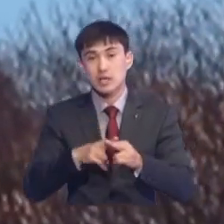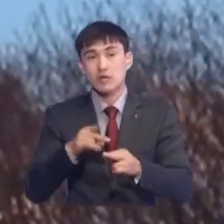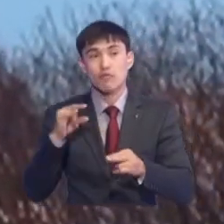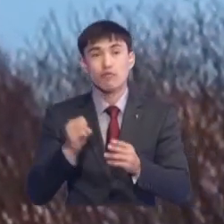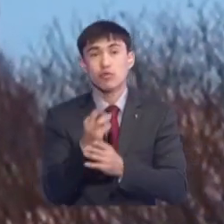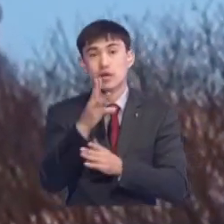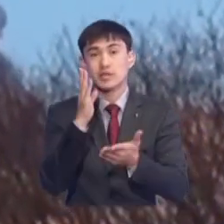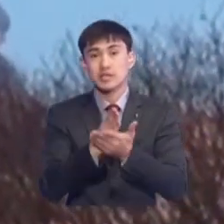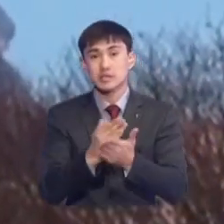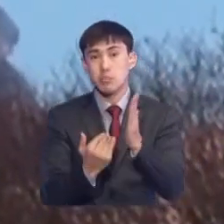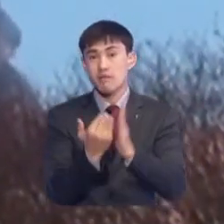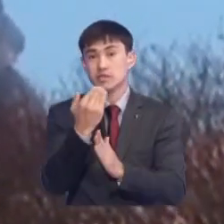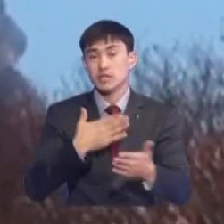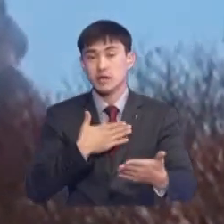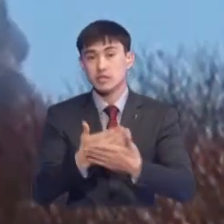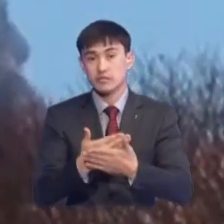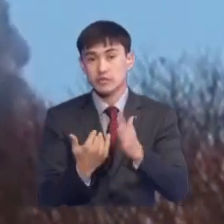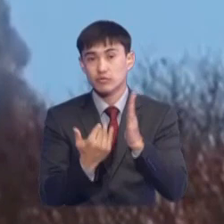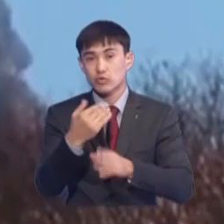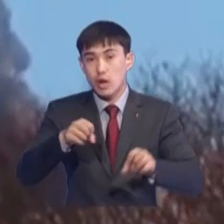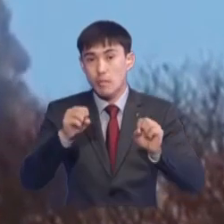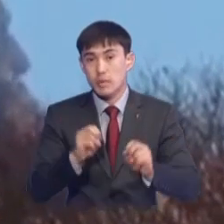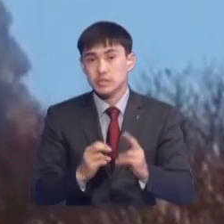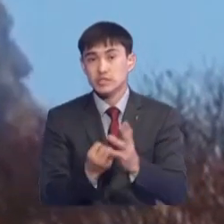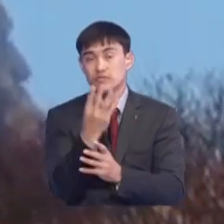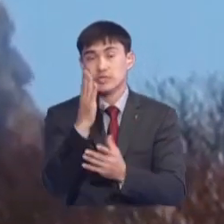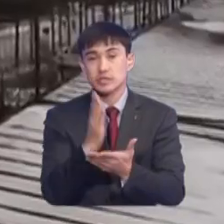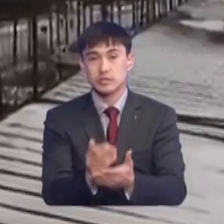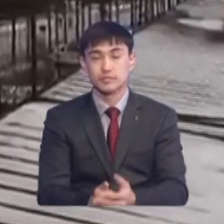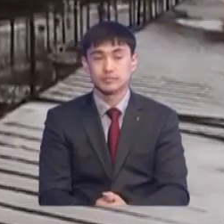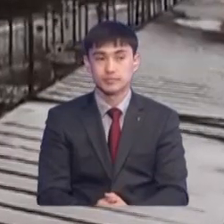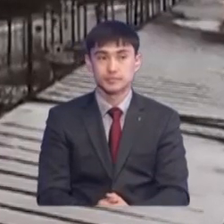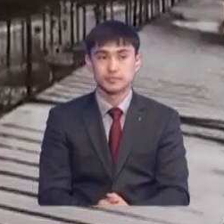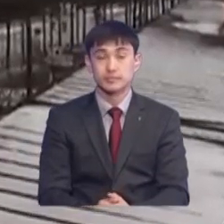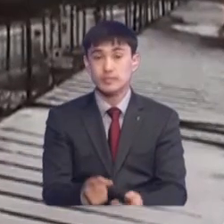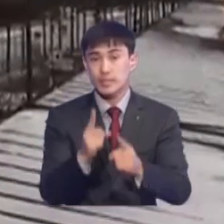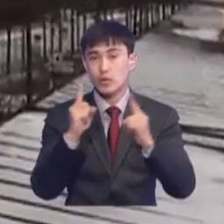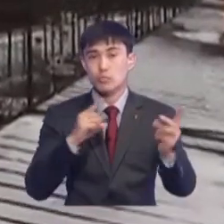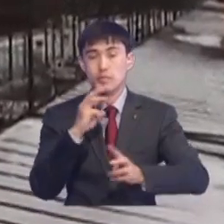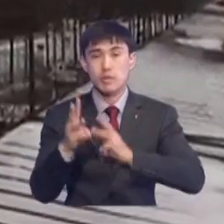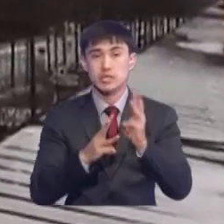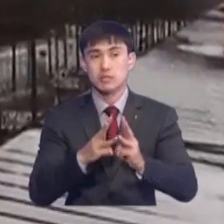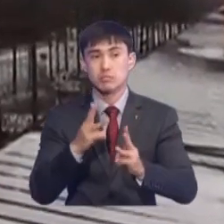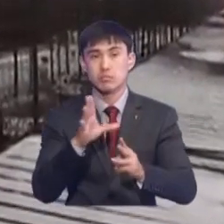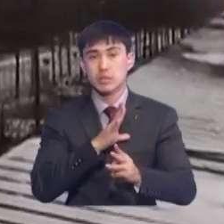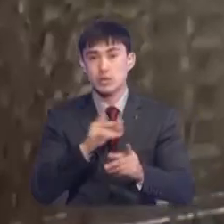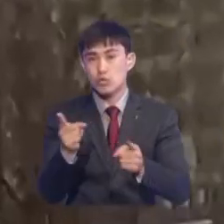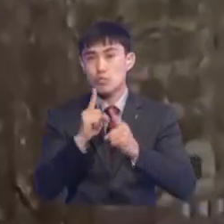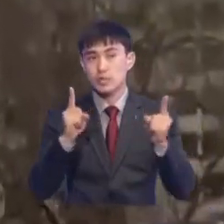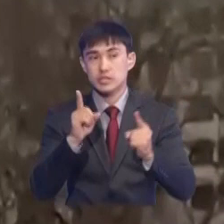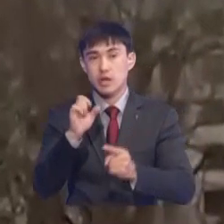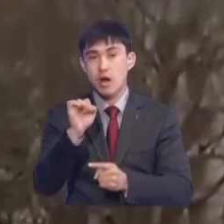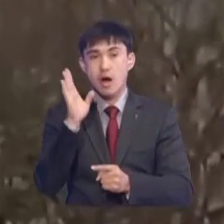вулкан проявляет повышенную активность с высокой вероятностью извержения крупный пожар произошел построенном крупнейшем